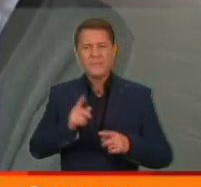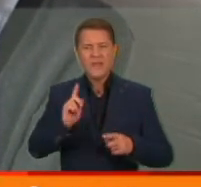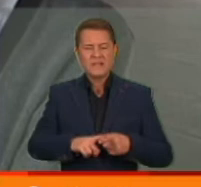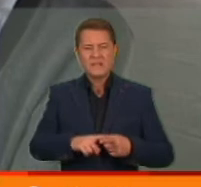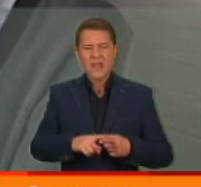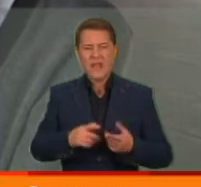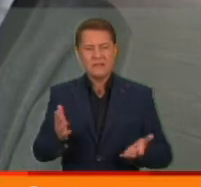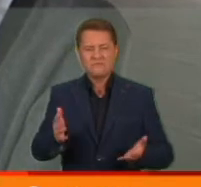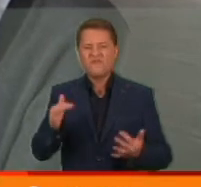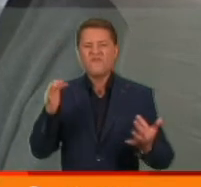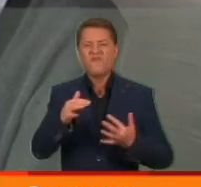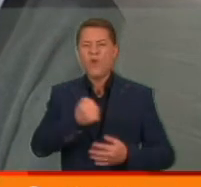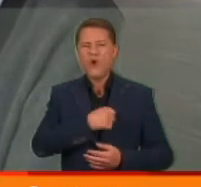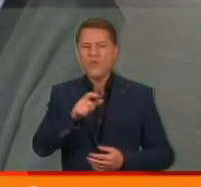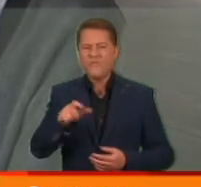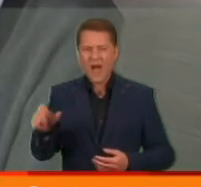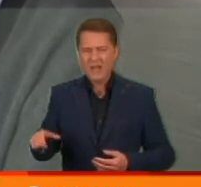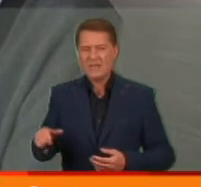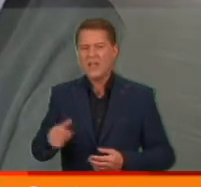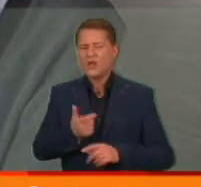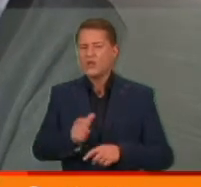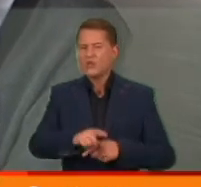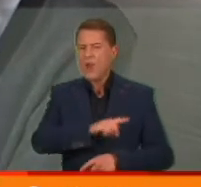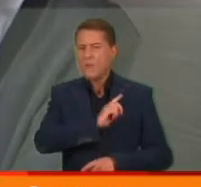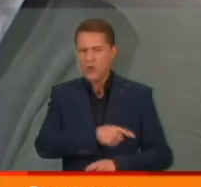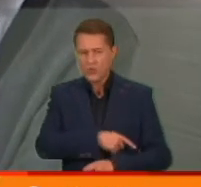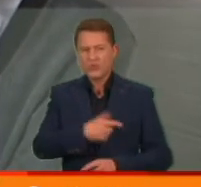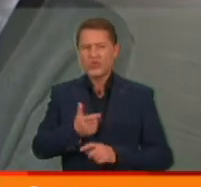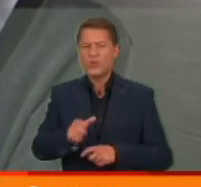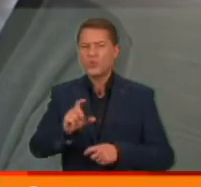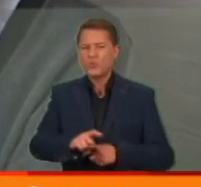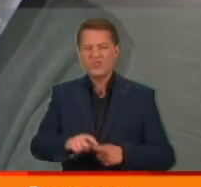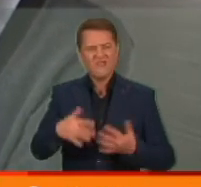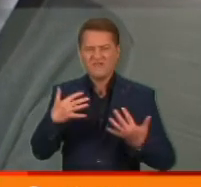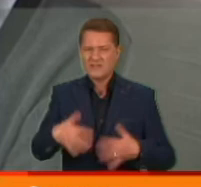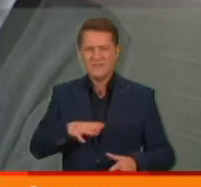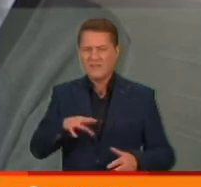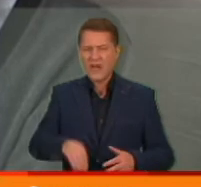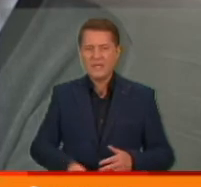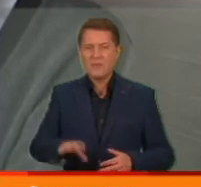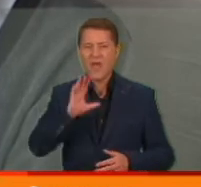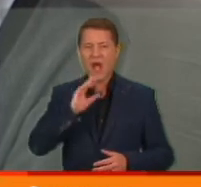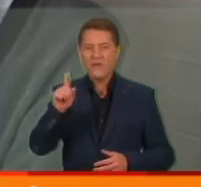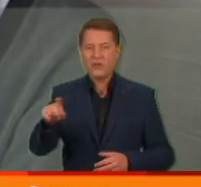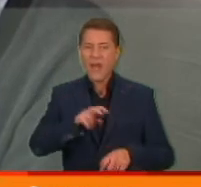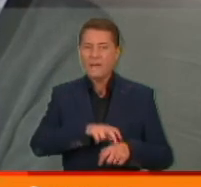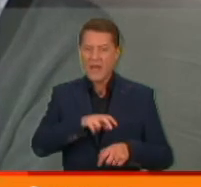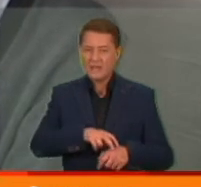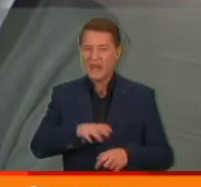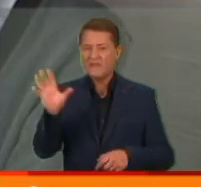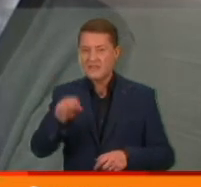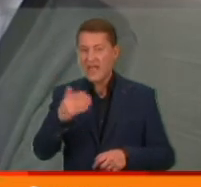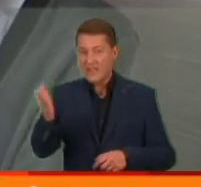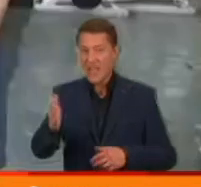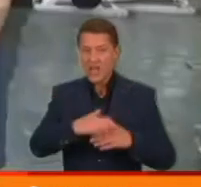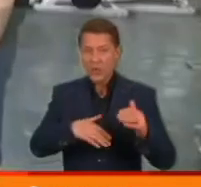значить, воювали дуже потужно і дуже з втратами. А вона парамедик. А це все на її руках, це